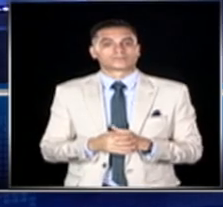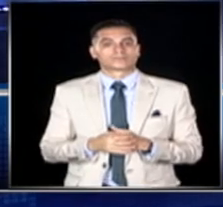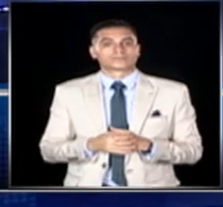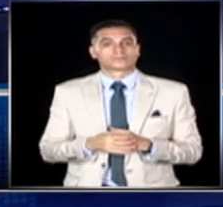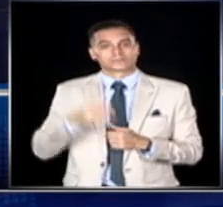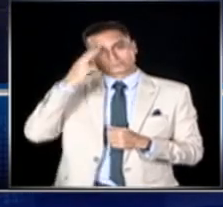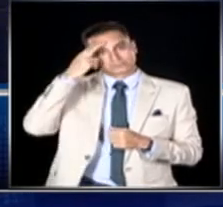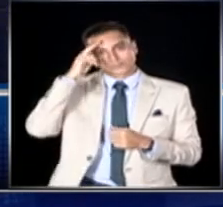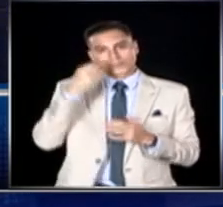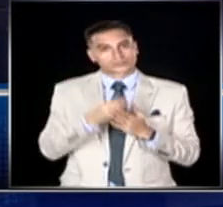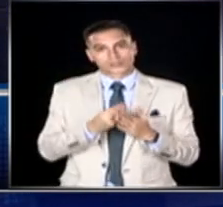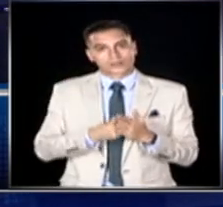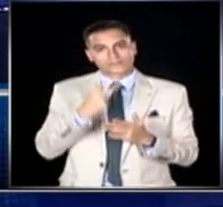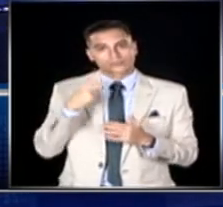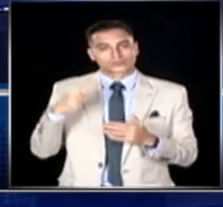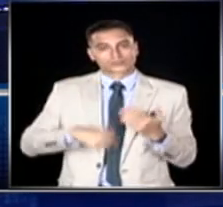2022؟